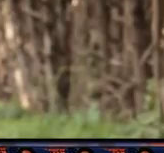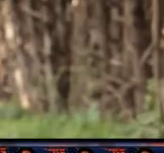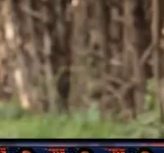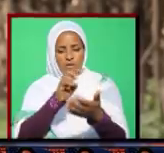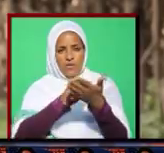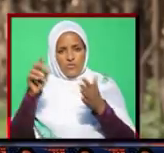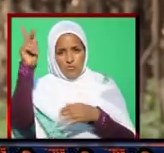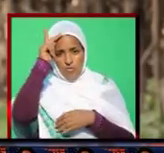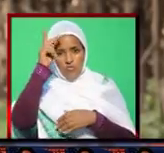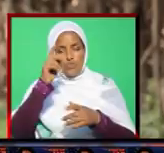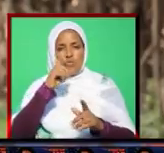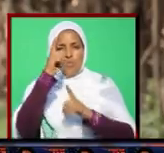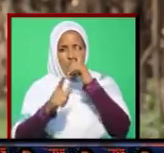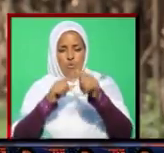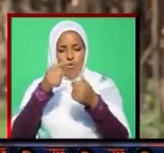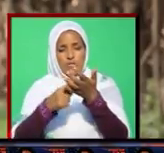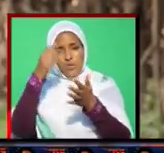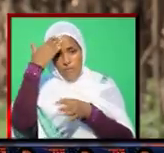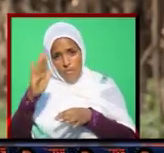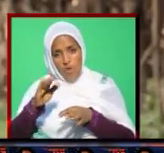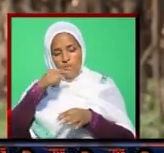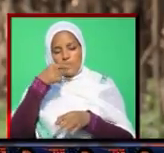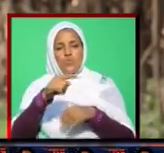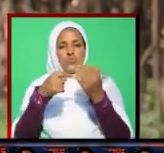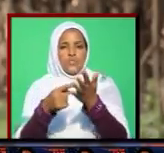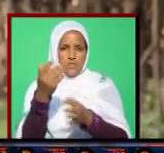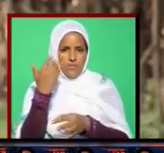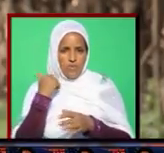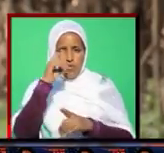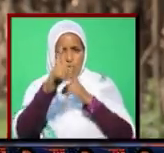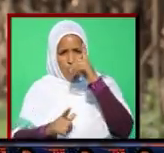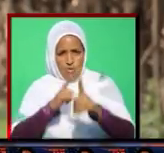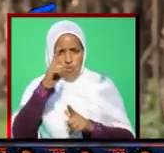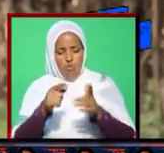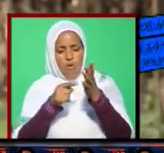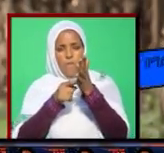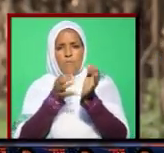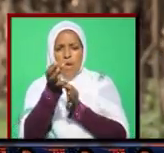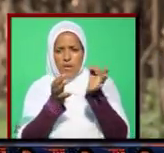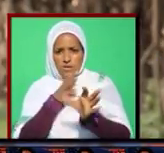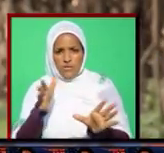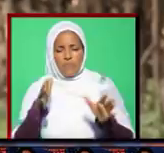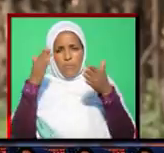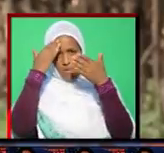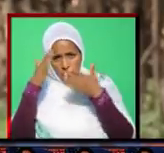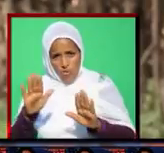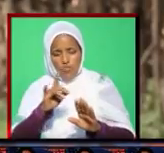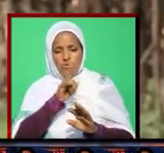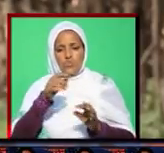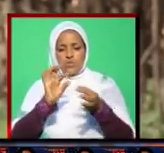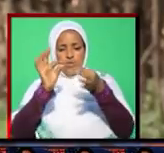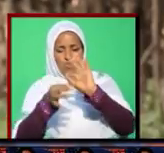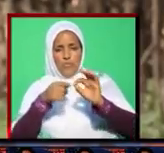ቅዱስ ጳውሎስን ቋንቋ ስለማያውቅ ነው ብለው ስለነበረ ቋንቋ ባይገለጽልህ ባታውቅ ነው ተርጉሞ ይናገር